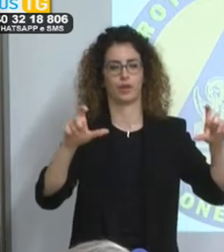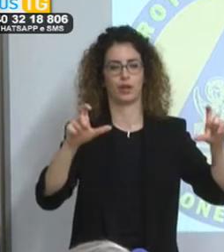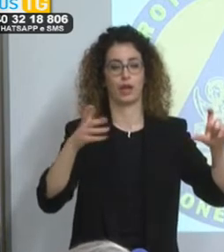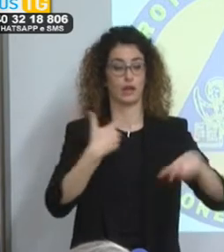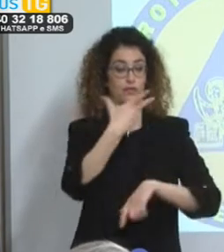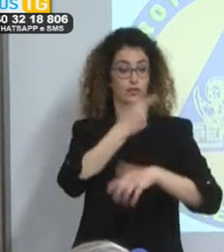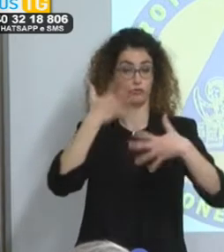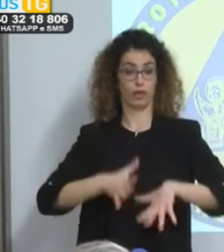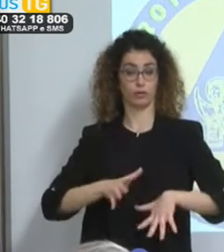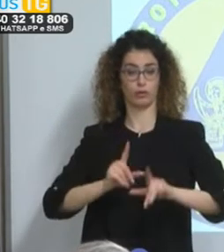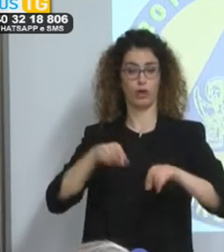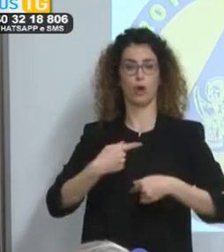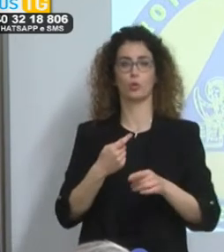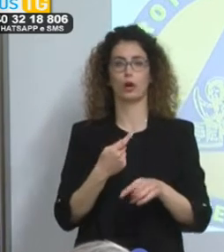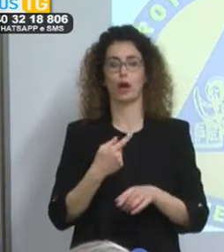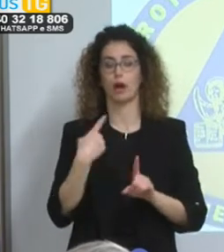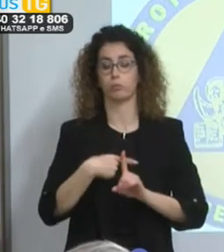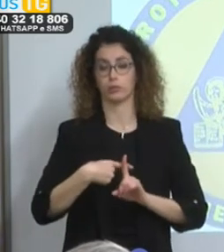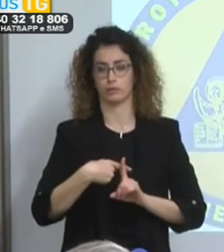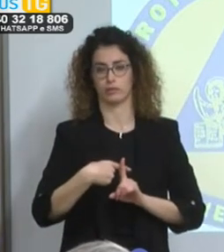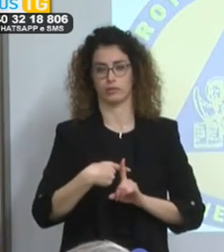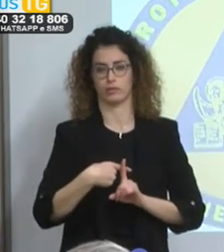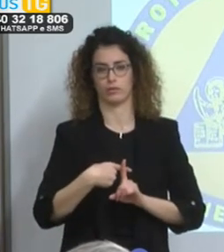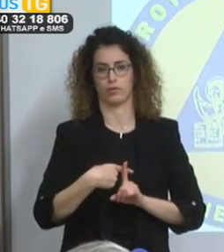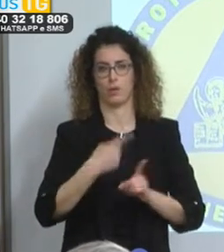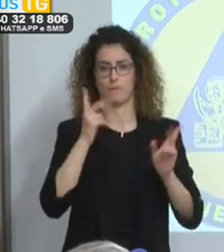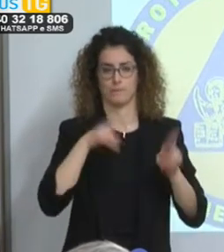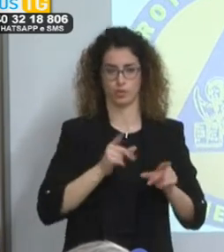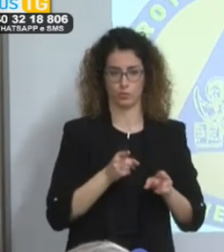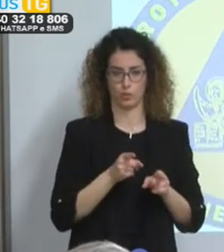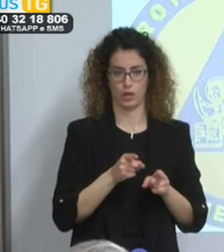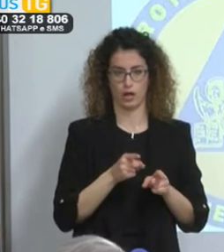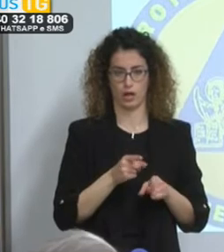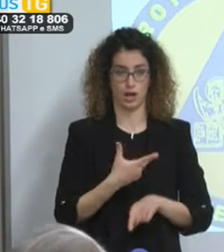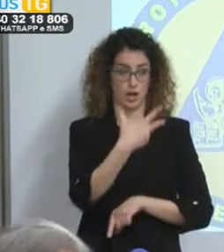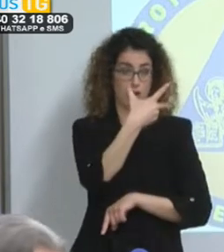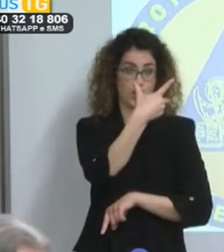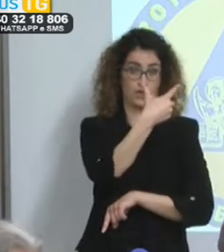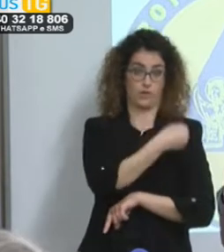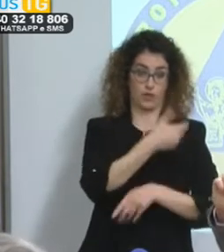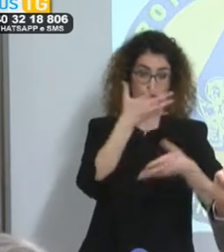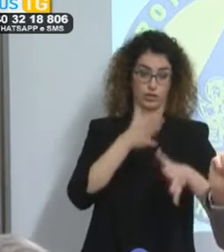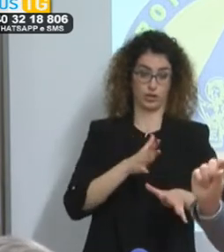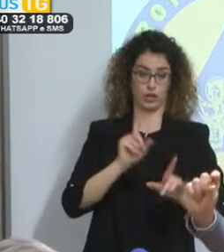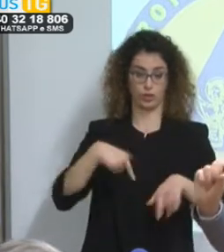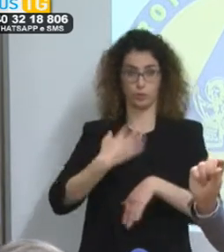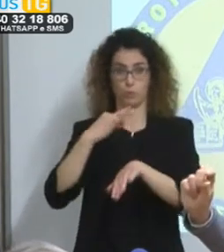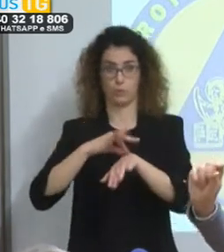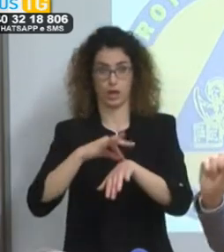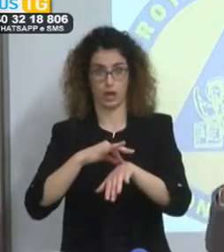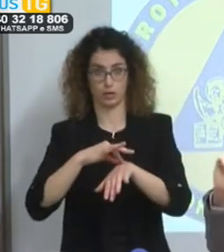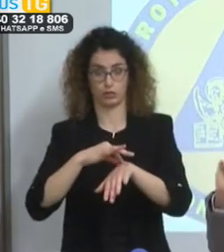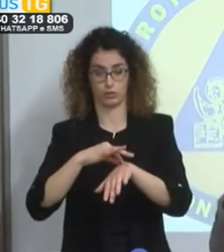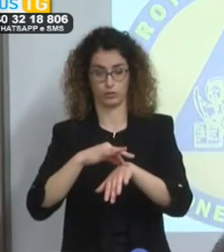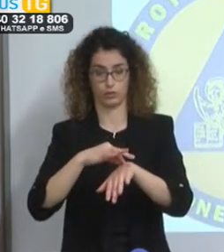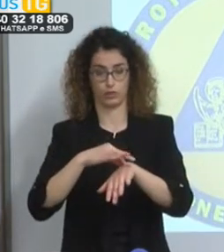e positivo. Peggio sarebbe, la vera notizia sarebbe: era vaccinato e si è ammalato. Ma questo rientra nella percentuale infinitesimale